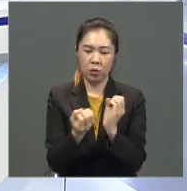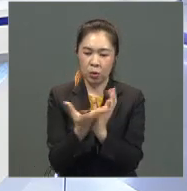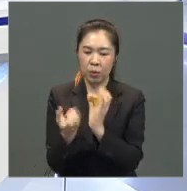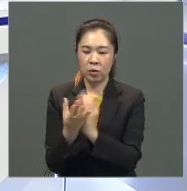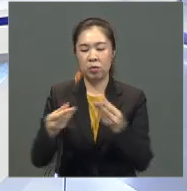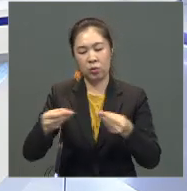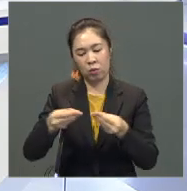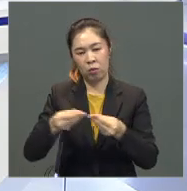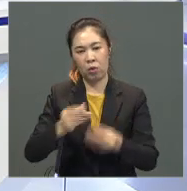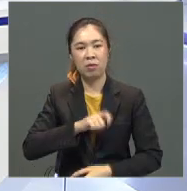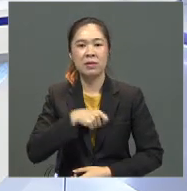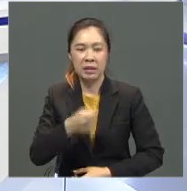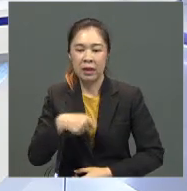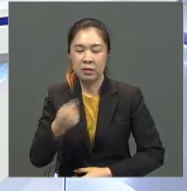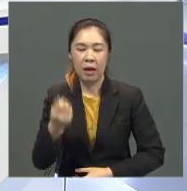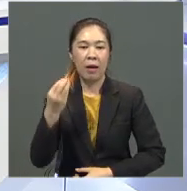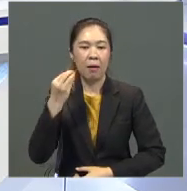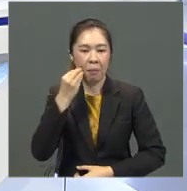ก็คือตอนนี้ต้องยอมรับว่าเราเห็นพวกแบบแสตมป์แสตมป์ที่แบบเขาส่งมาตามมือถือนำถือเยอะแยะเลยนะคะเป็นแบบการชนะเป็นส่วนใหญ่เลยนะคะคือเคยได้รับเลยเอายอมล็อคแล้วกำลังกลับนะฮะก็เอาเป็นว่าผู้ปกครองถ้าจะมีส่วนสำคัญในการช่วยสอดส่องดูแลบุตรหลานด้วยนะกับแต่ถ้าเกิดว่าคนเริ่มทำงานมีเงินเดือนเนี่ยบางทีต้องคิดให้หนักต้องมีสติว่าตัวเองให้มากเนี่ยนะครับถลำลงไปบางทียากจะถอนตัวนะครับและความเสียหายมากมายเพราะว่าการขนานa